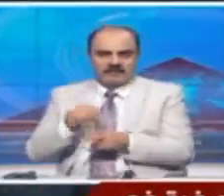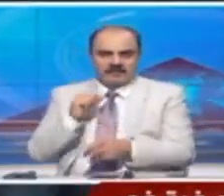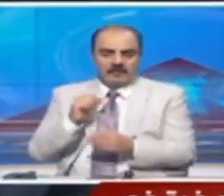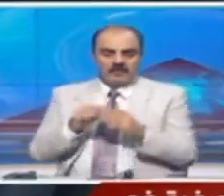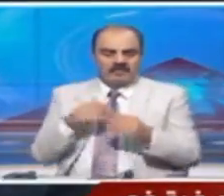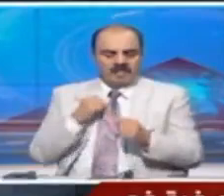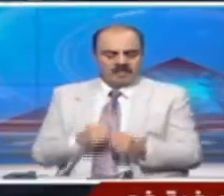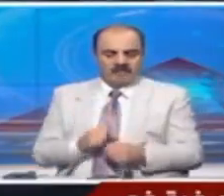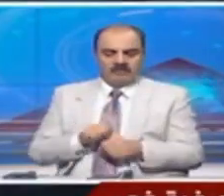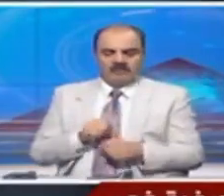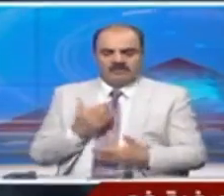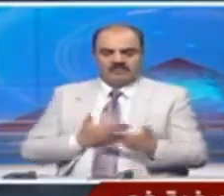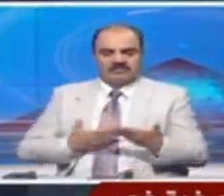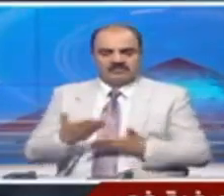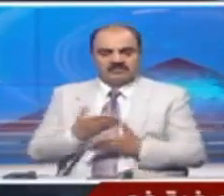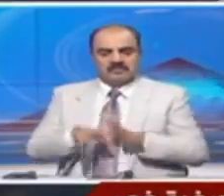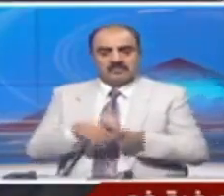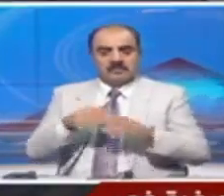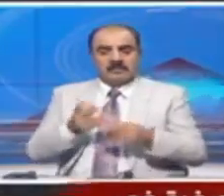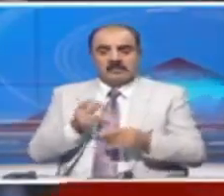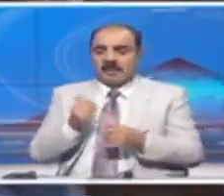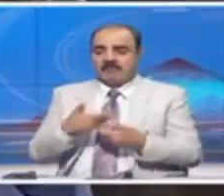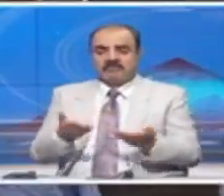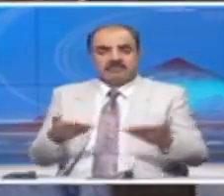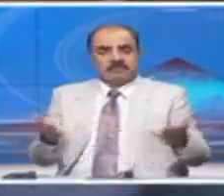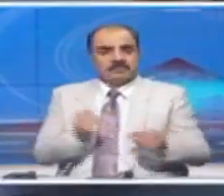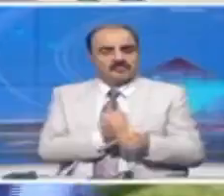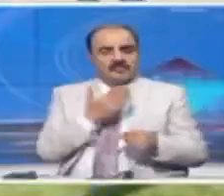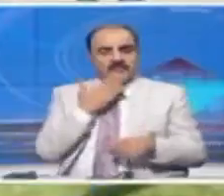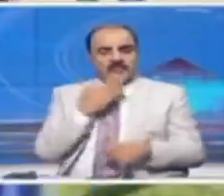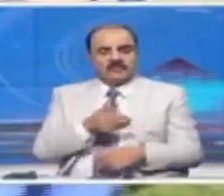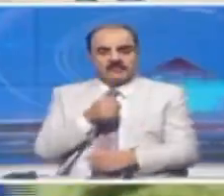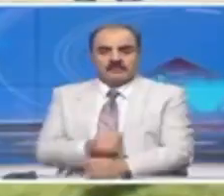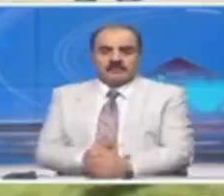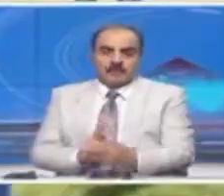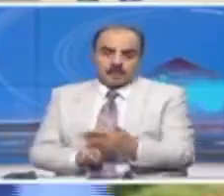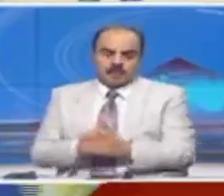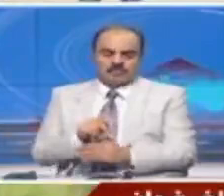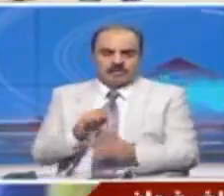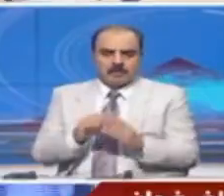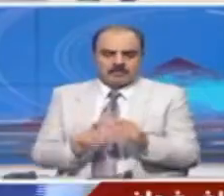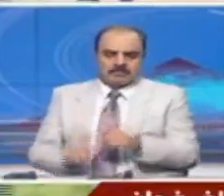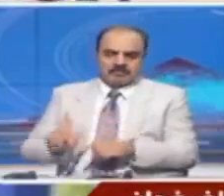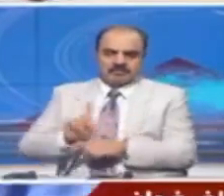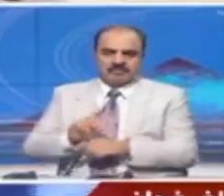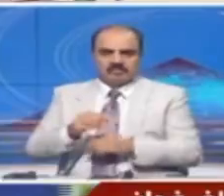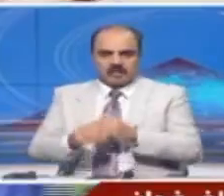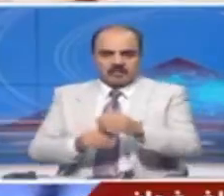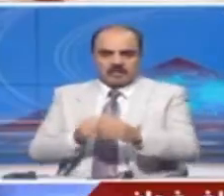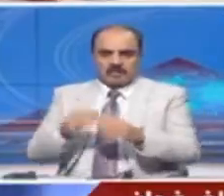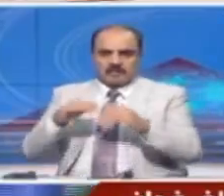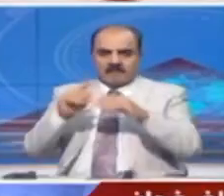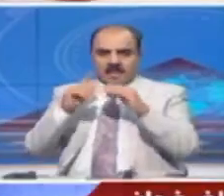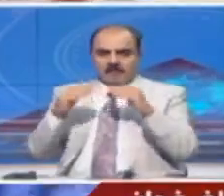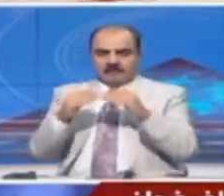مصر لاعبا أساسيا في منطقة الشرق الأوسط وإفريقيا. خطوات تضع مصر على الطريق الصحيح، معامل